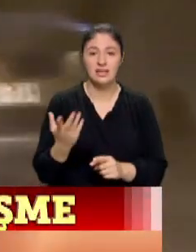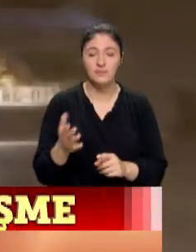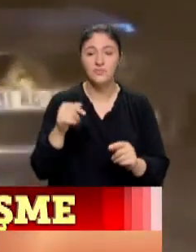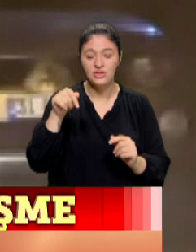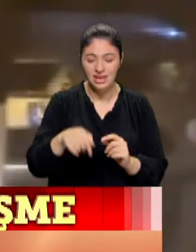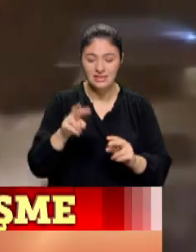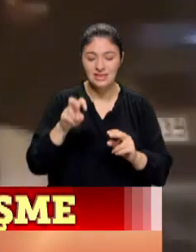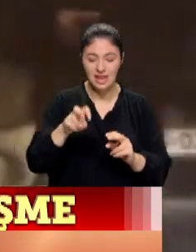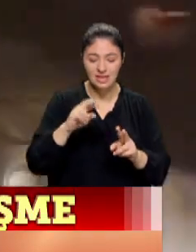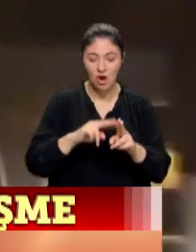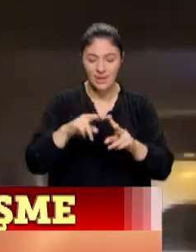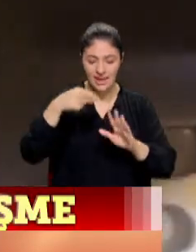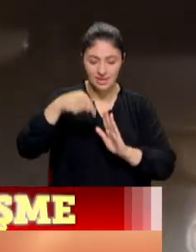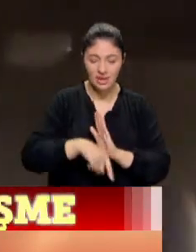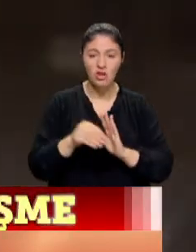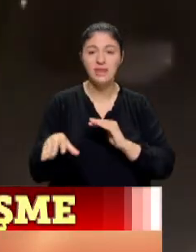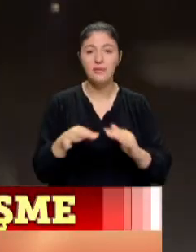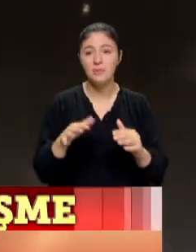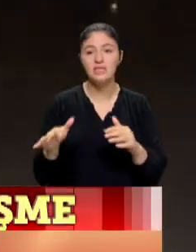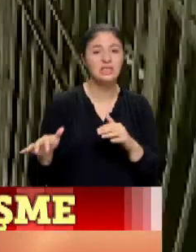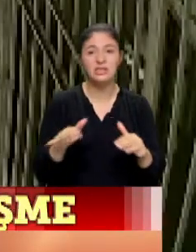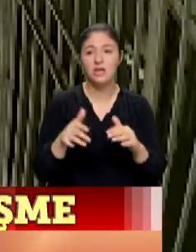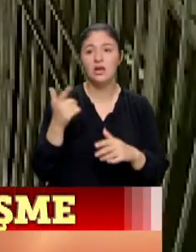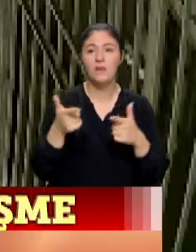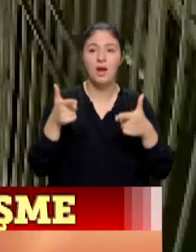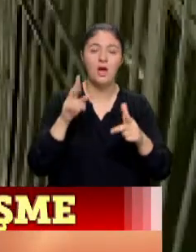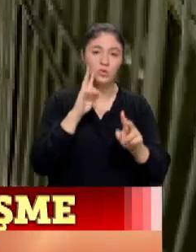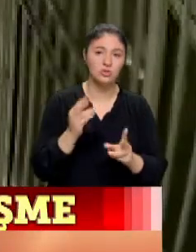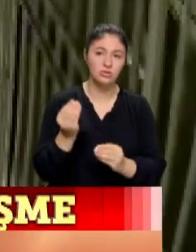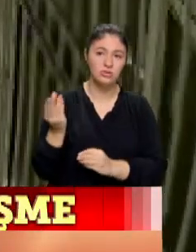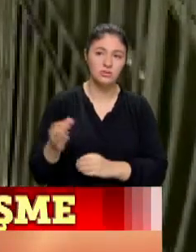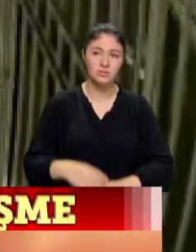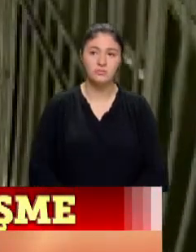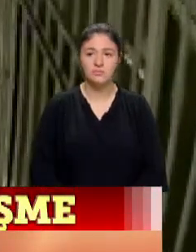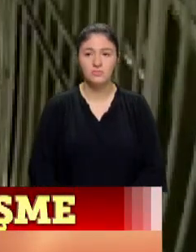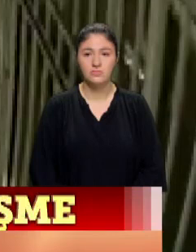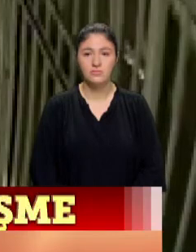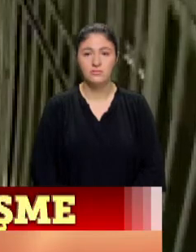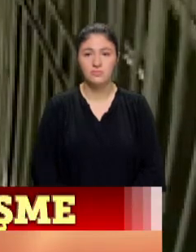Yerin 8 kilometre derinliğinde meydana gelen depremin sarsıntısı kameralardaydı.